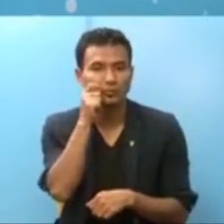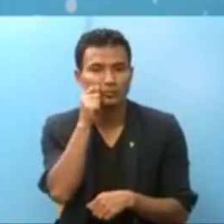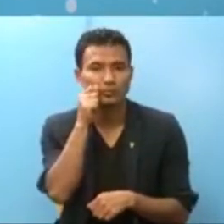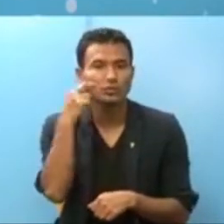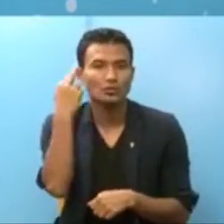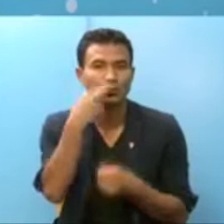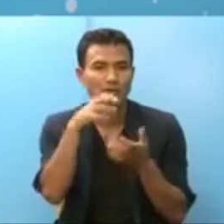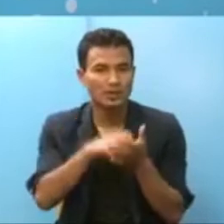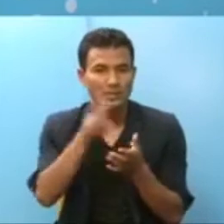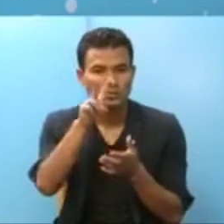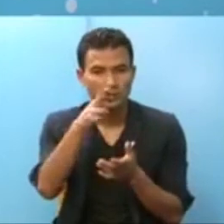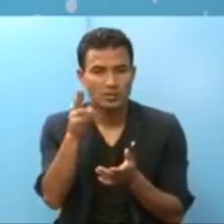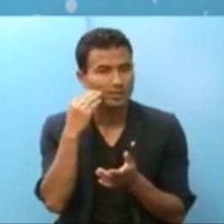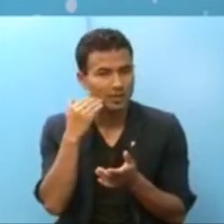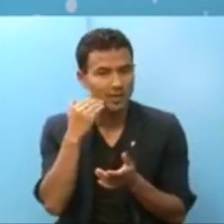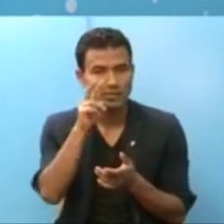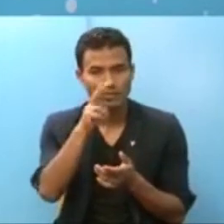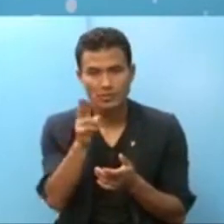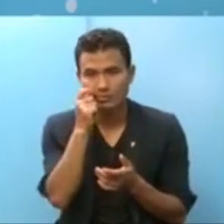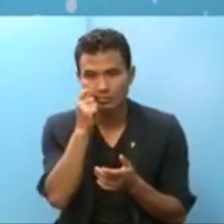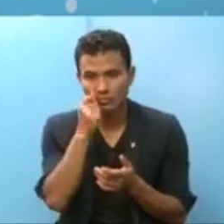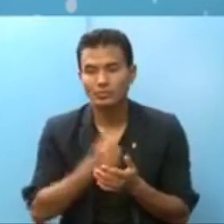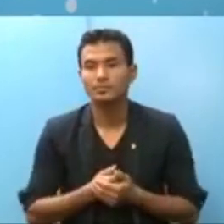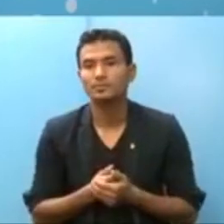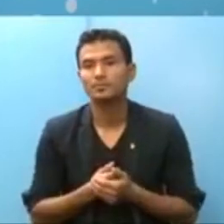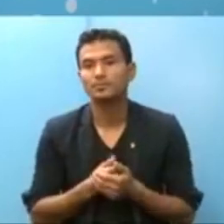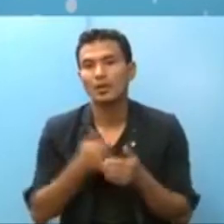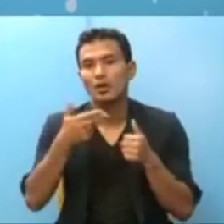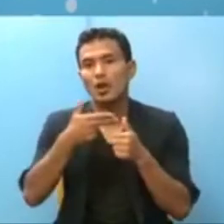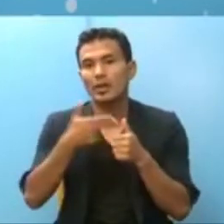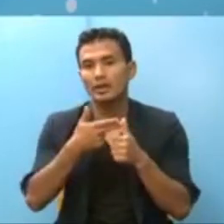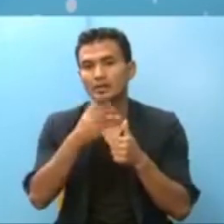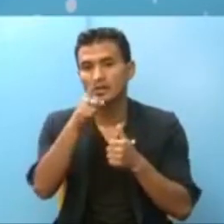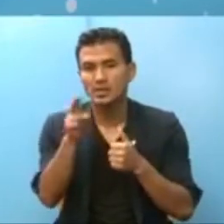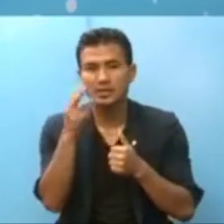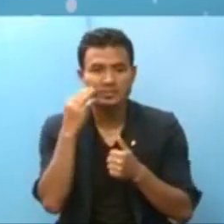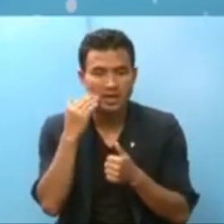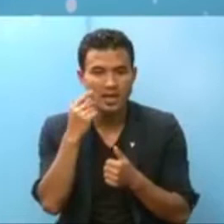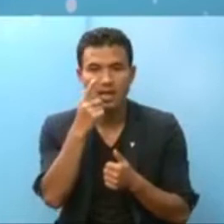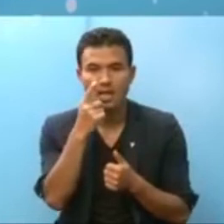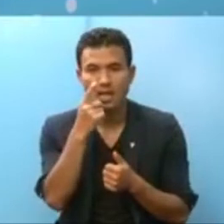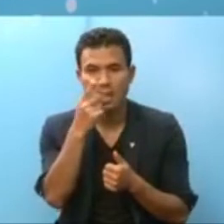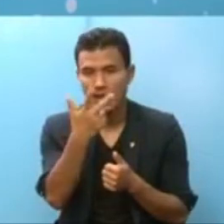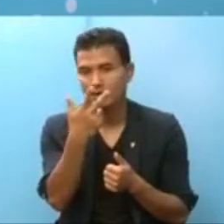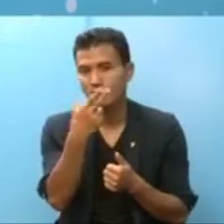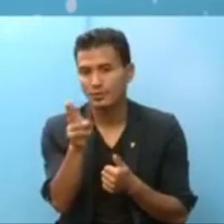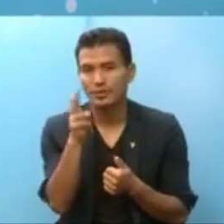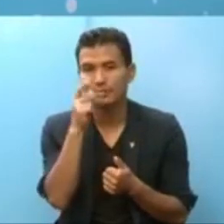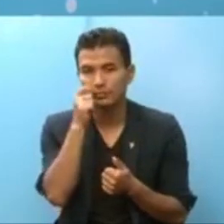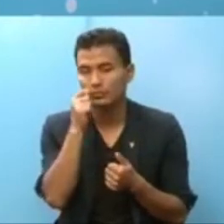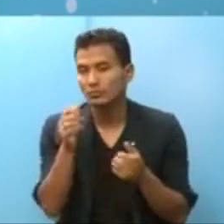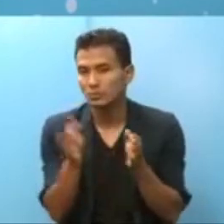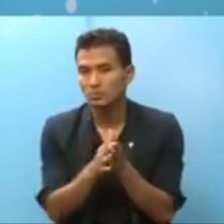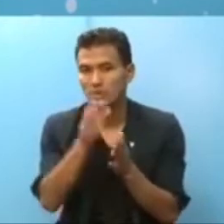रुपन देही का दुई जना महिलार दुई जना पुरुष्ट रो अर्गा खाची का एक जना महिला रो आर्जना पुरूस गरी